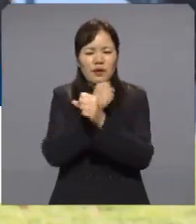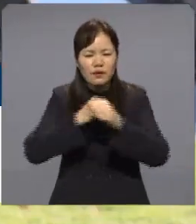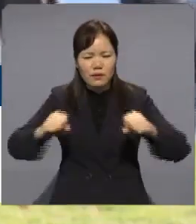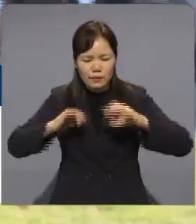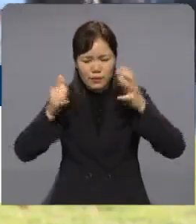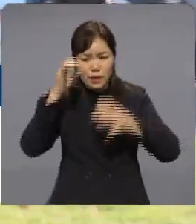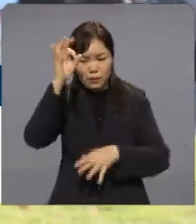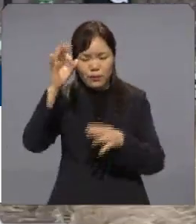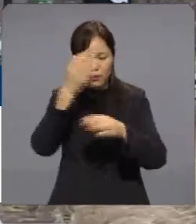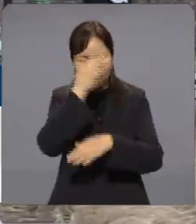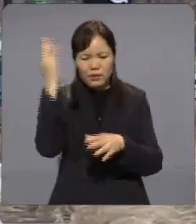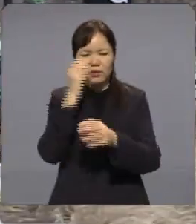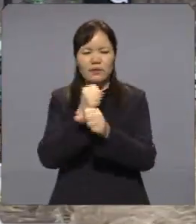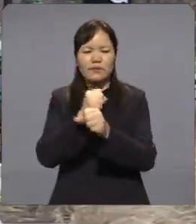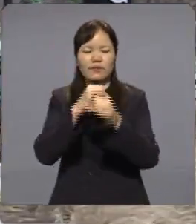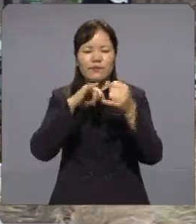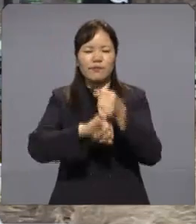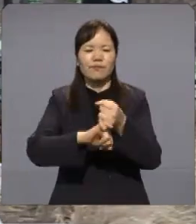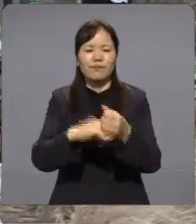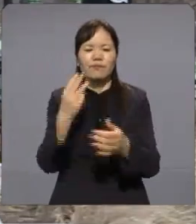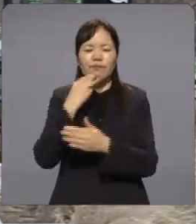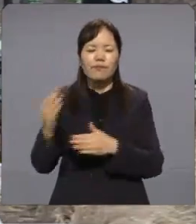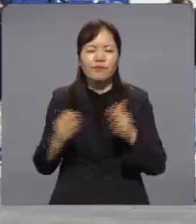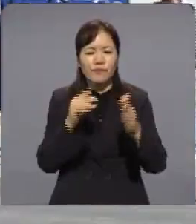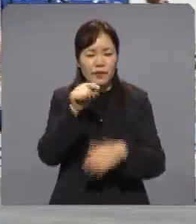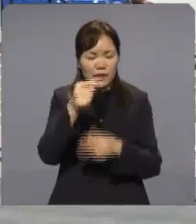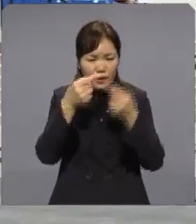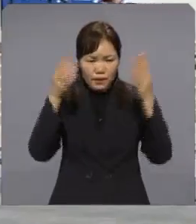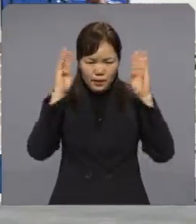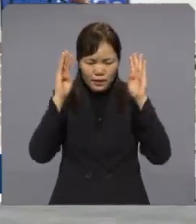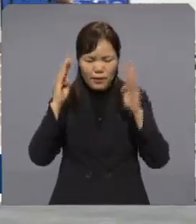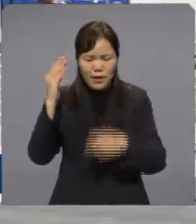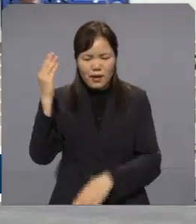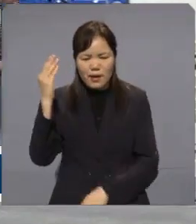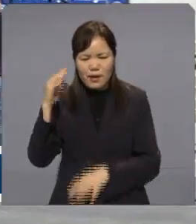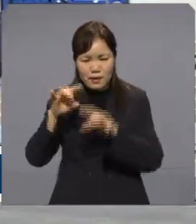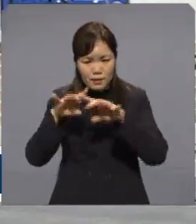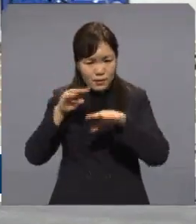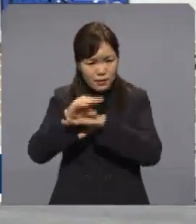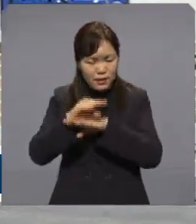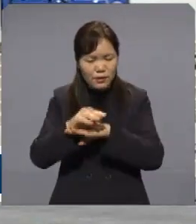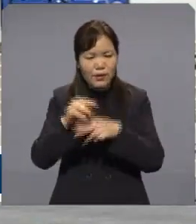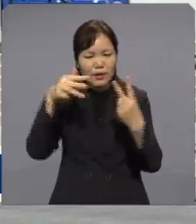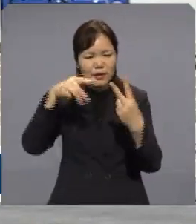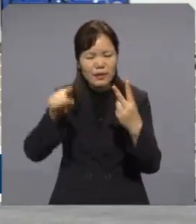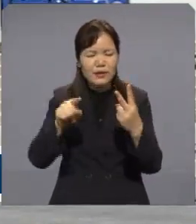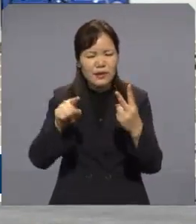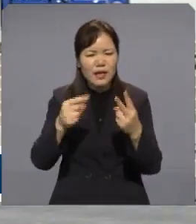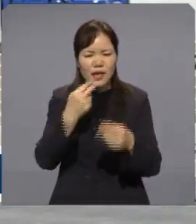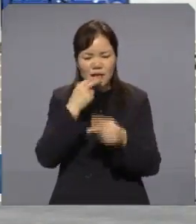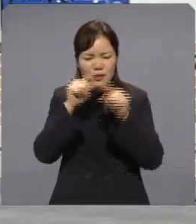청년들 만들겠습니다. 경기도는 미시간주와 친환경 자동차와 2차 전지 등 산업 분야